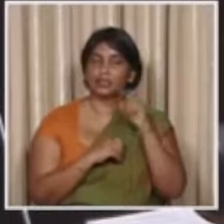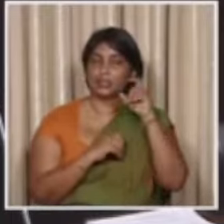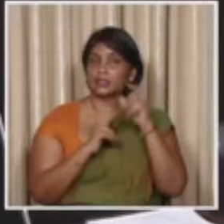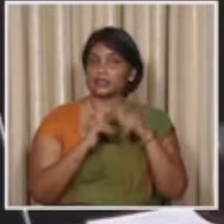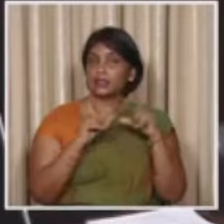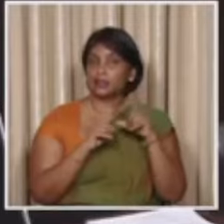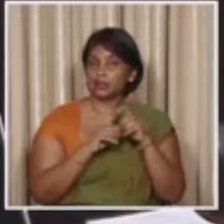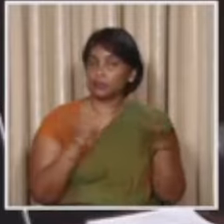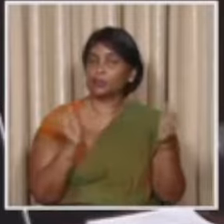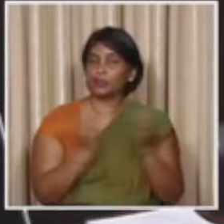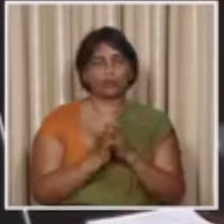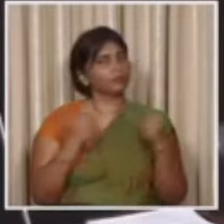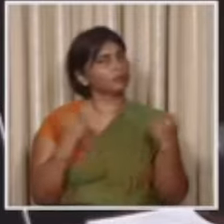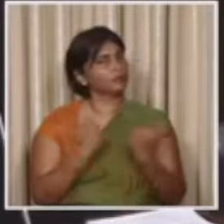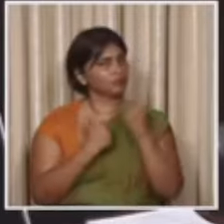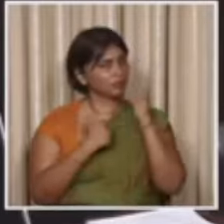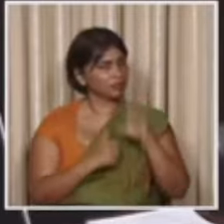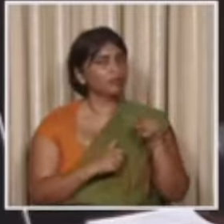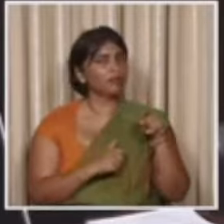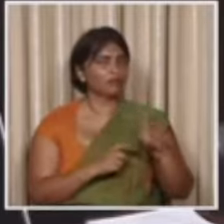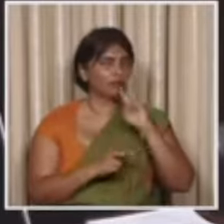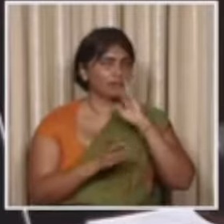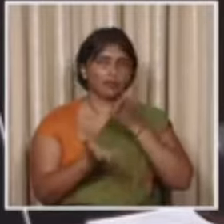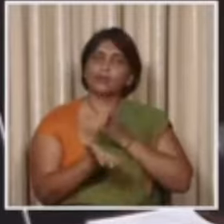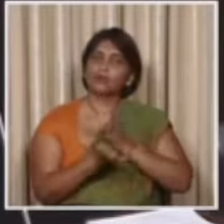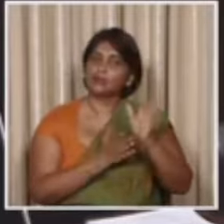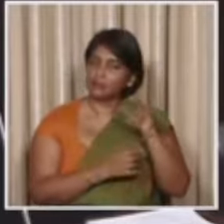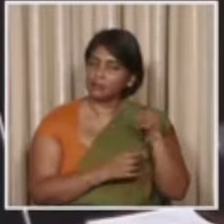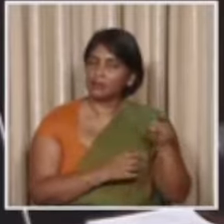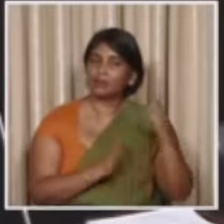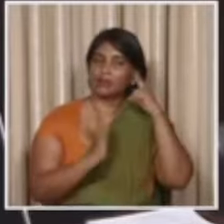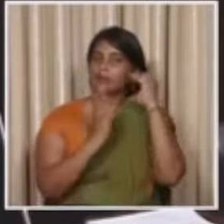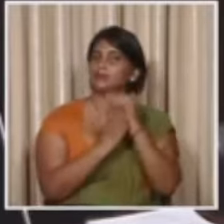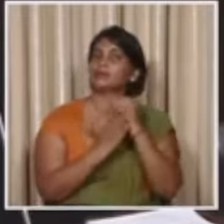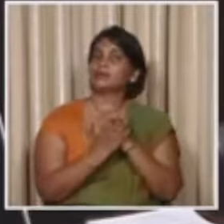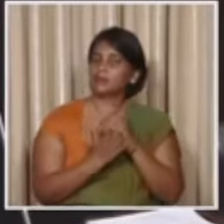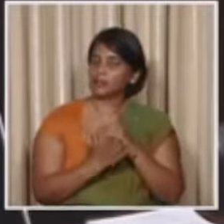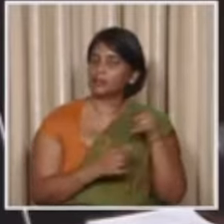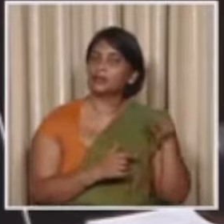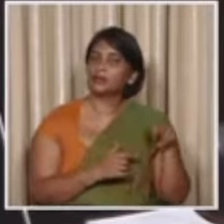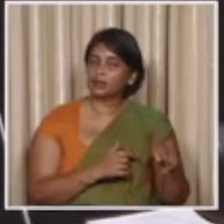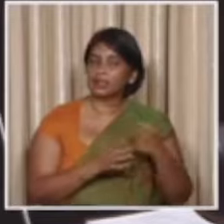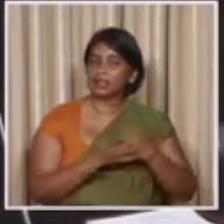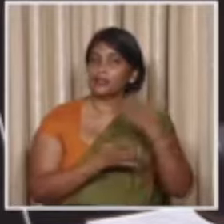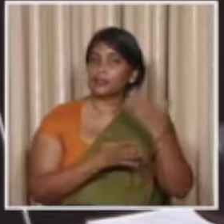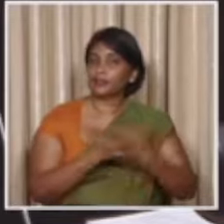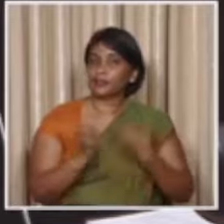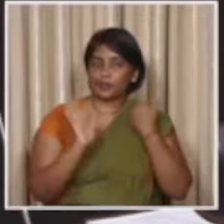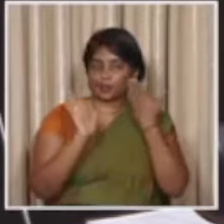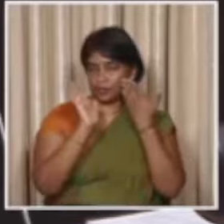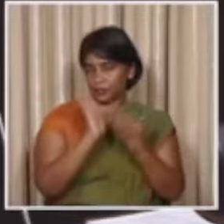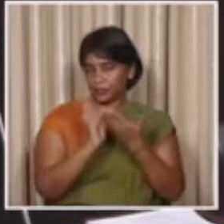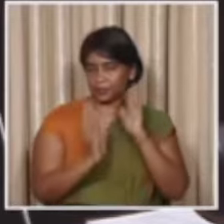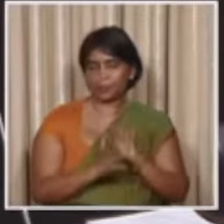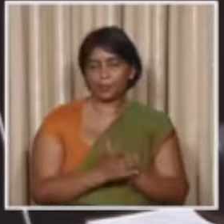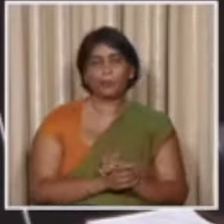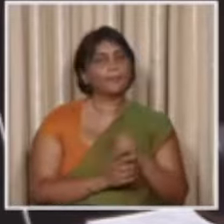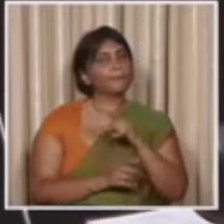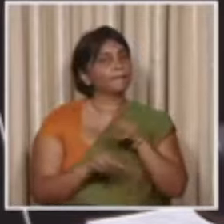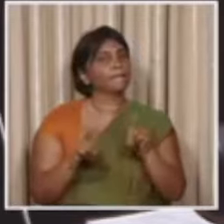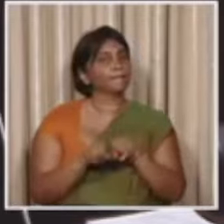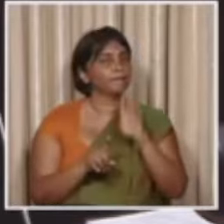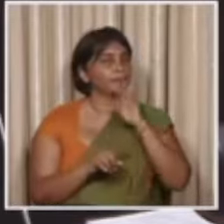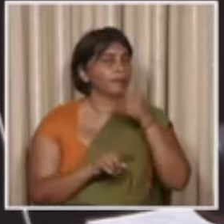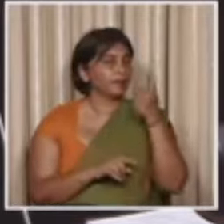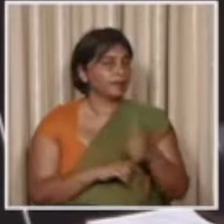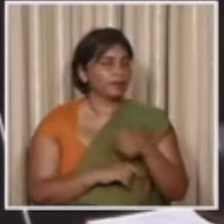අතර ගැටුමක් තිබුණද නොමගැරියද කියන කරුණු කාරණා මේ වාර්තා වලින් අපිට පේනෙන්න පටන් ගත්තා. ඒ වගේම වැදගත්ම